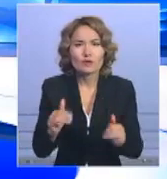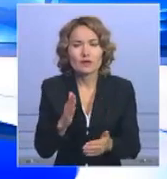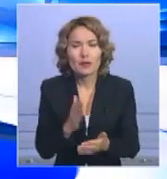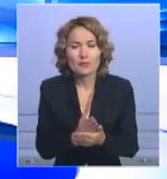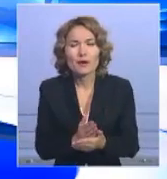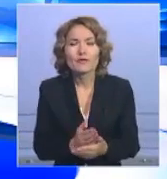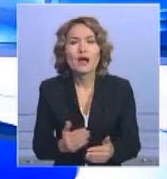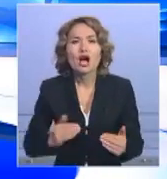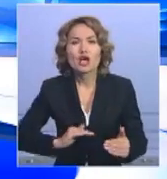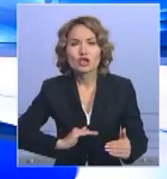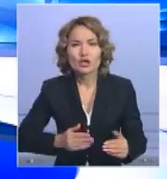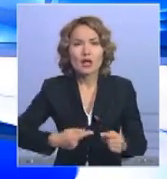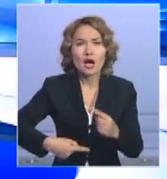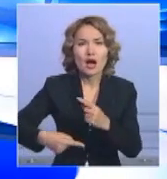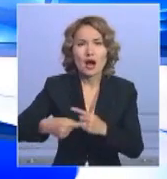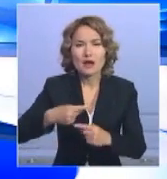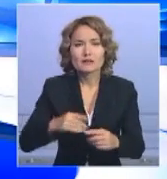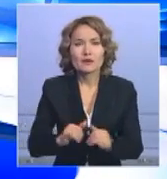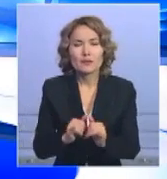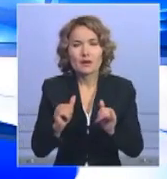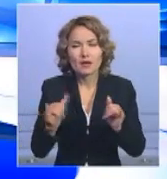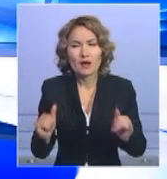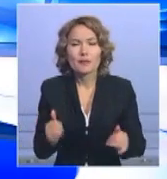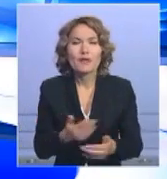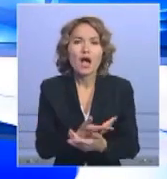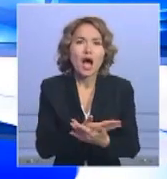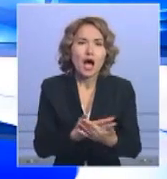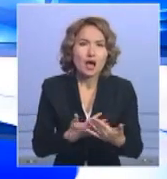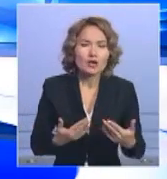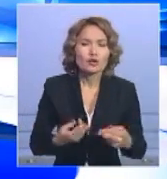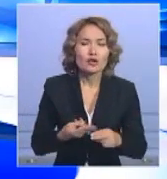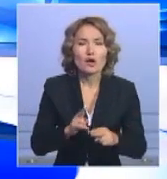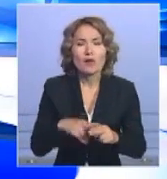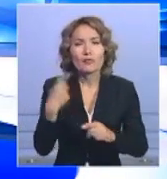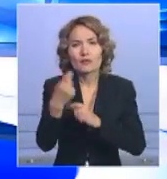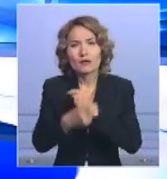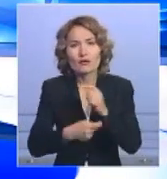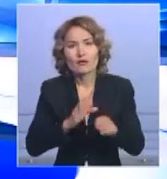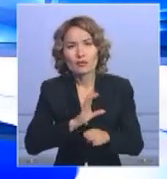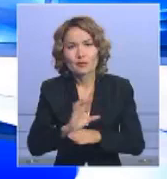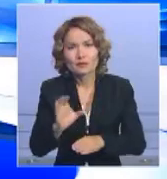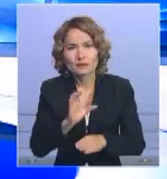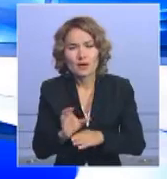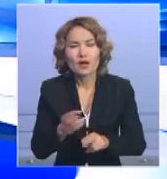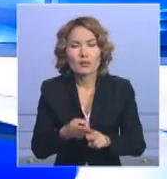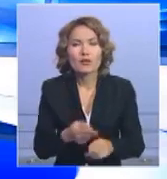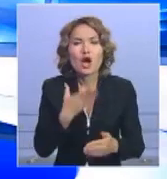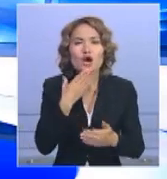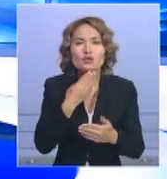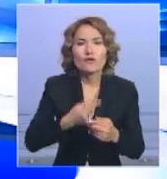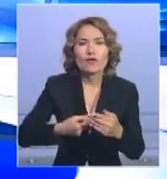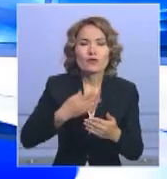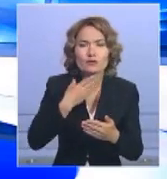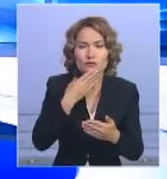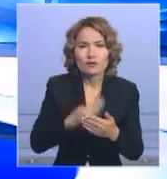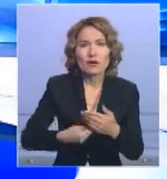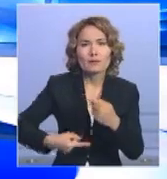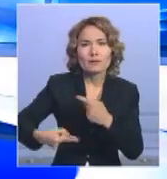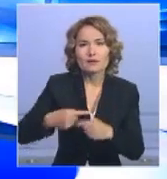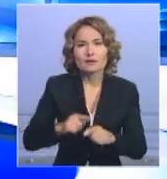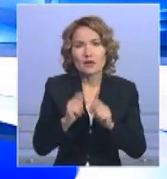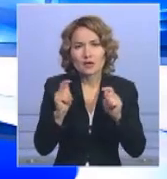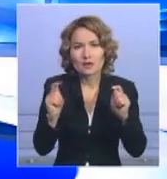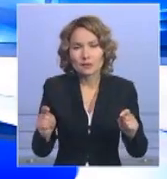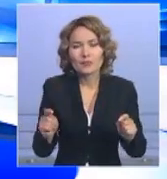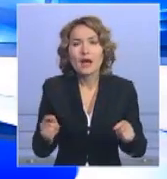Жеке кәсіпкерлер соңғы жылдары бизнестің алуан түрін жетік меңгеріп үлгерді. Олардың қатарында жеке ісін алғаш рет қолға алған жандардың қарасы